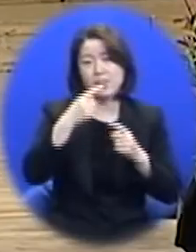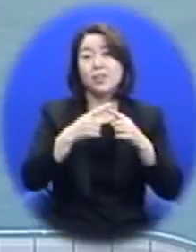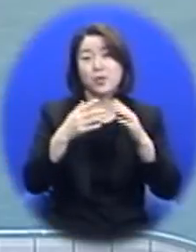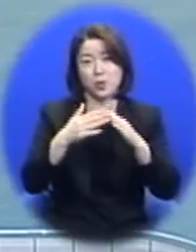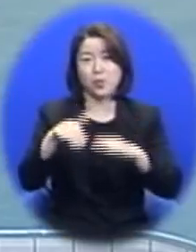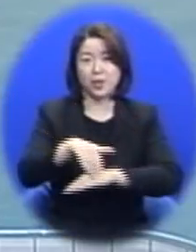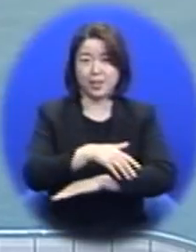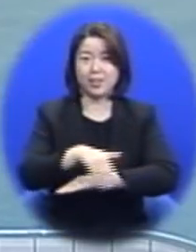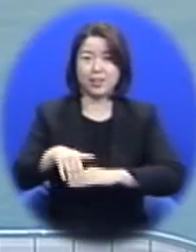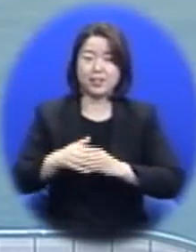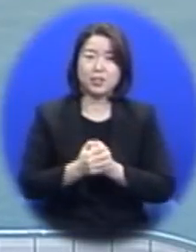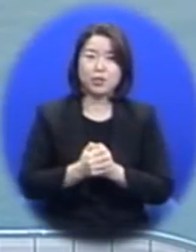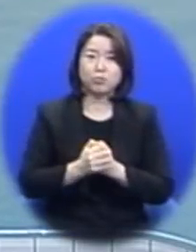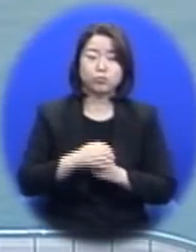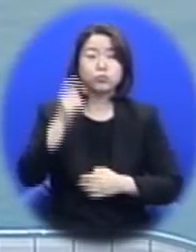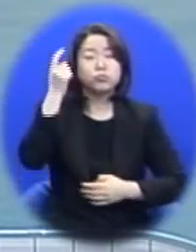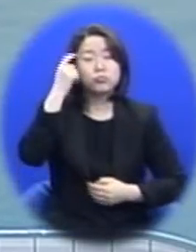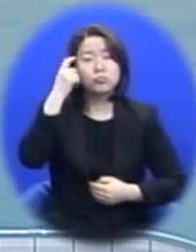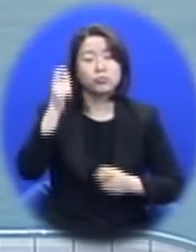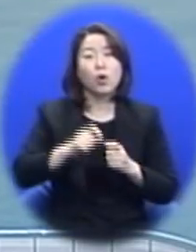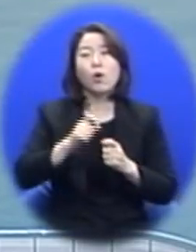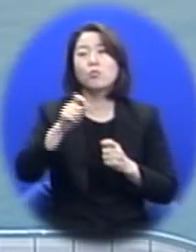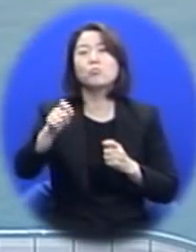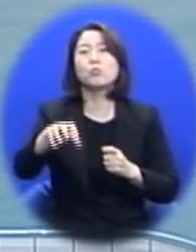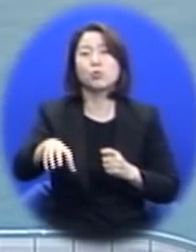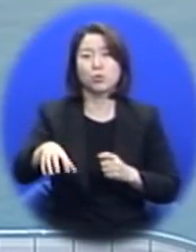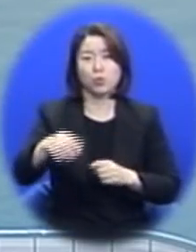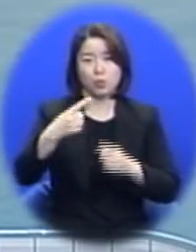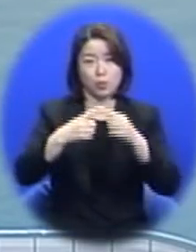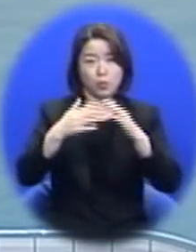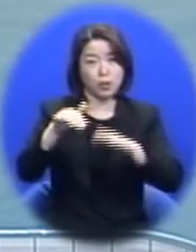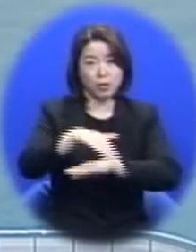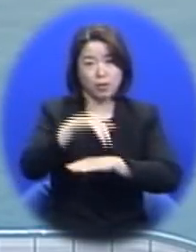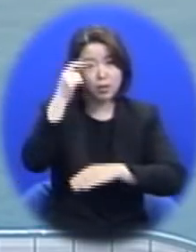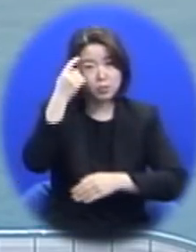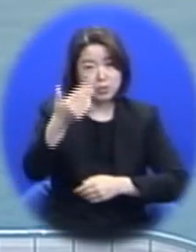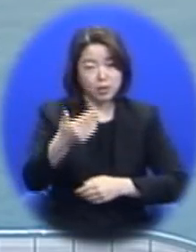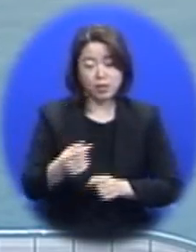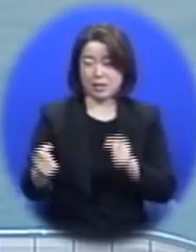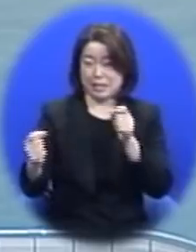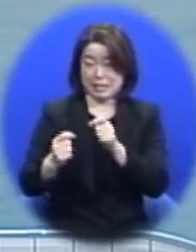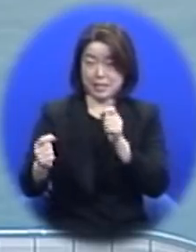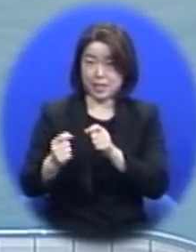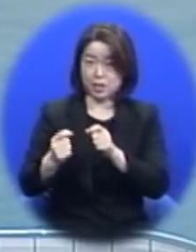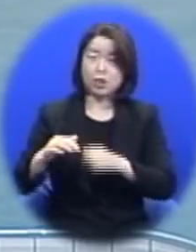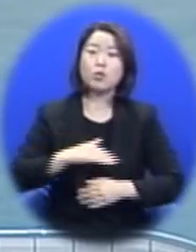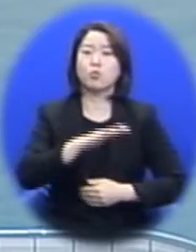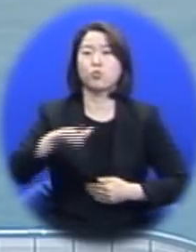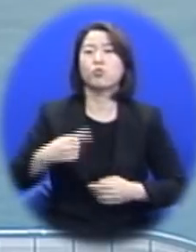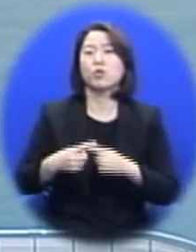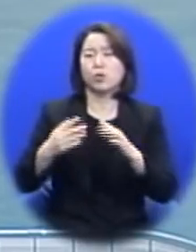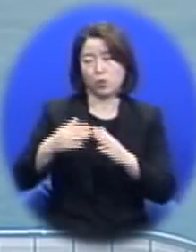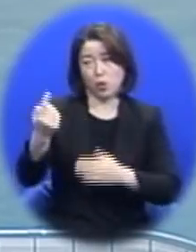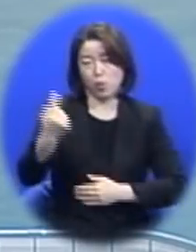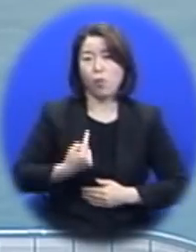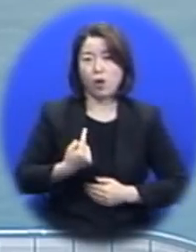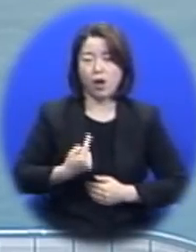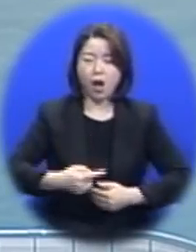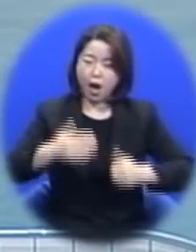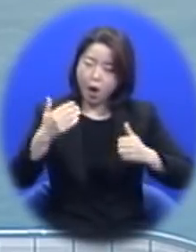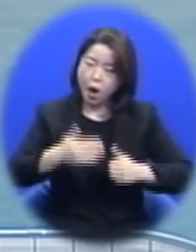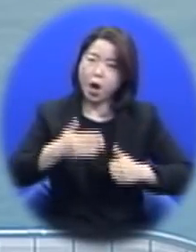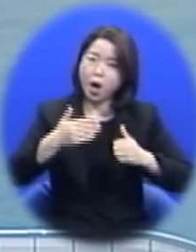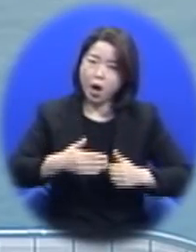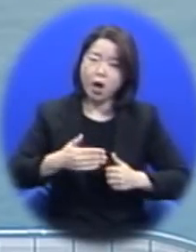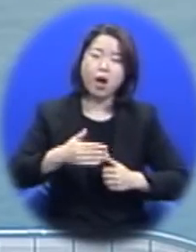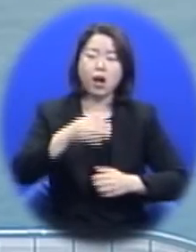그랬더니 왜 먼 교회 가시느냐, 가까운 우리 교회 오시라고 자꾸 그렇게 권해서